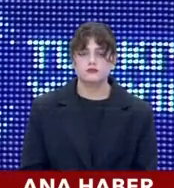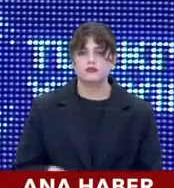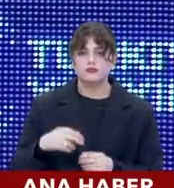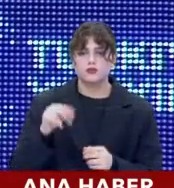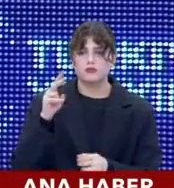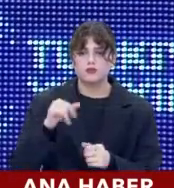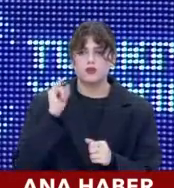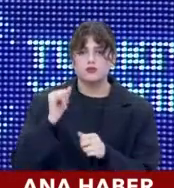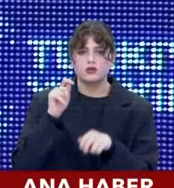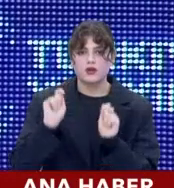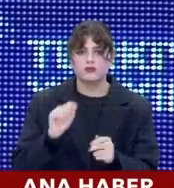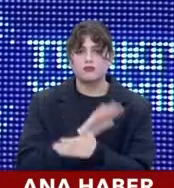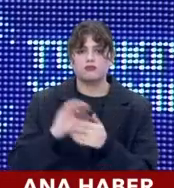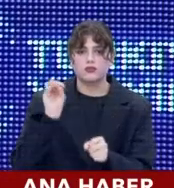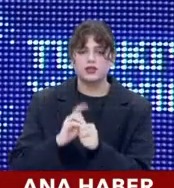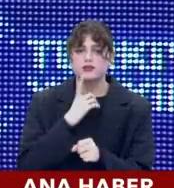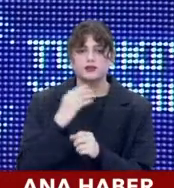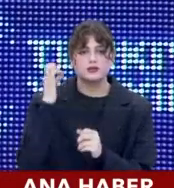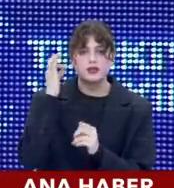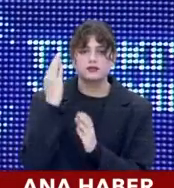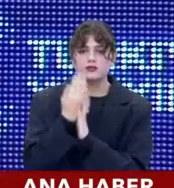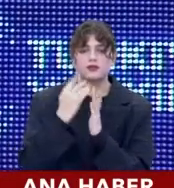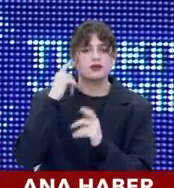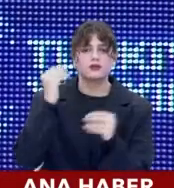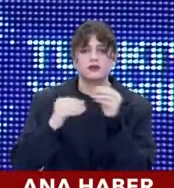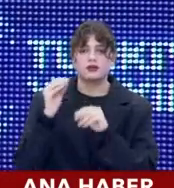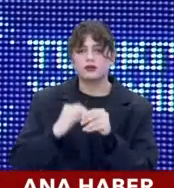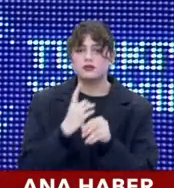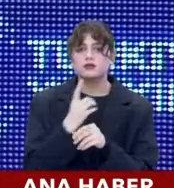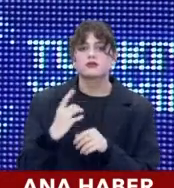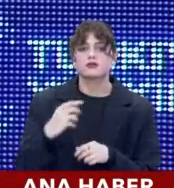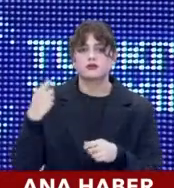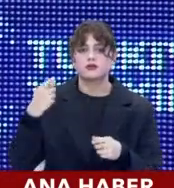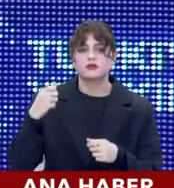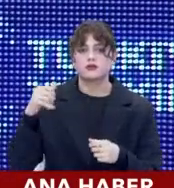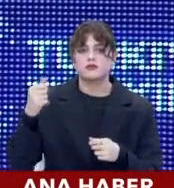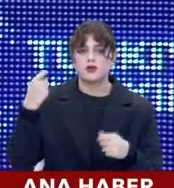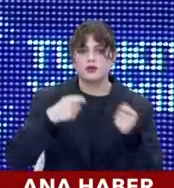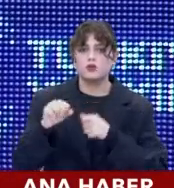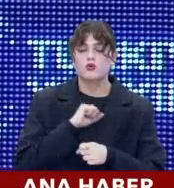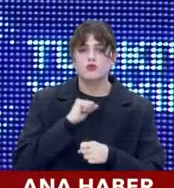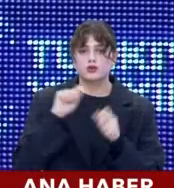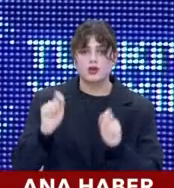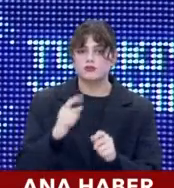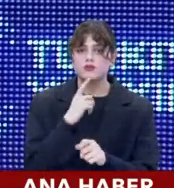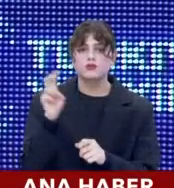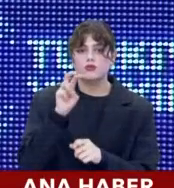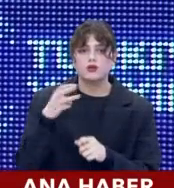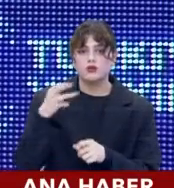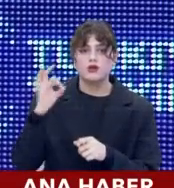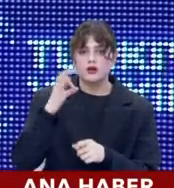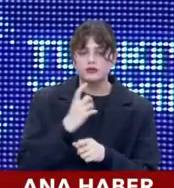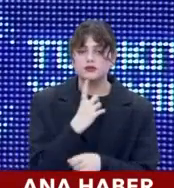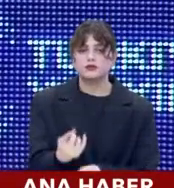Battık, bittik senaryolarıyla yatırımcı korkutuldu. Dövize,